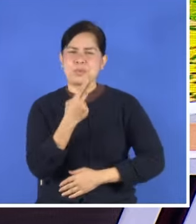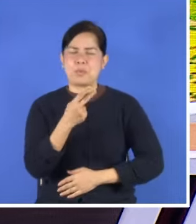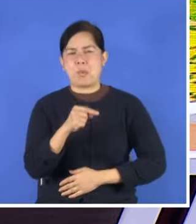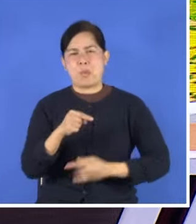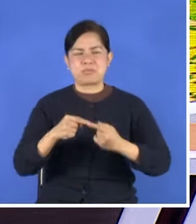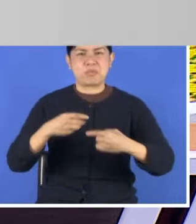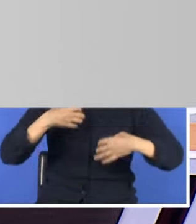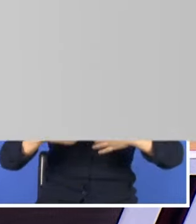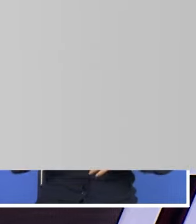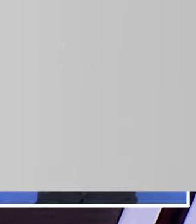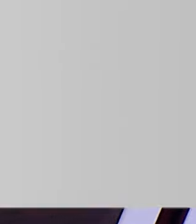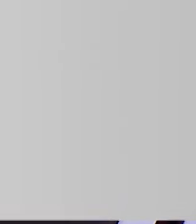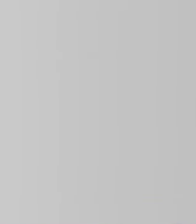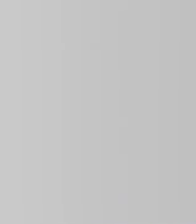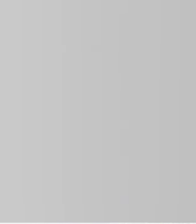เอ้อ